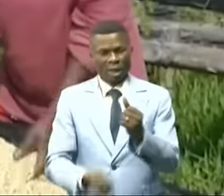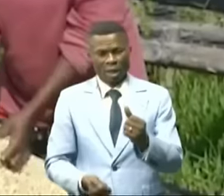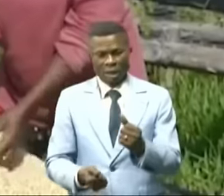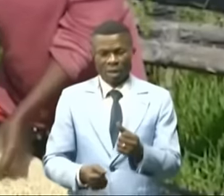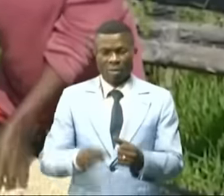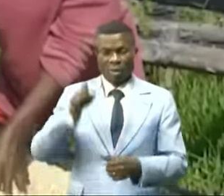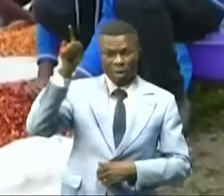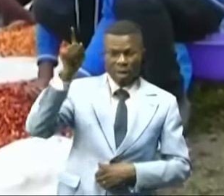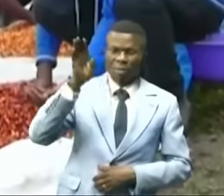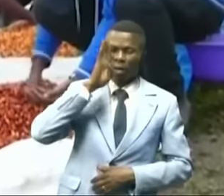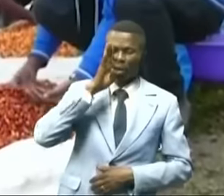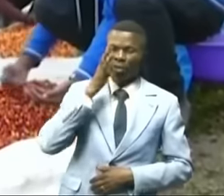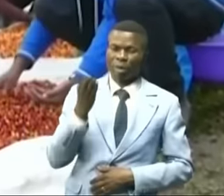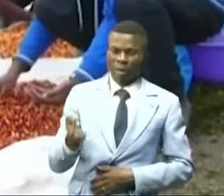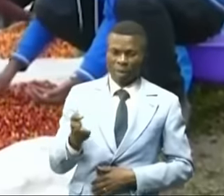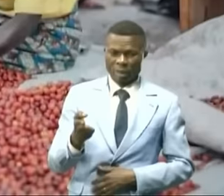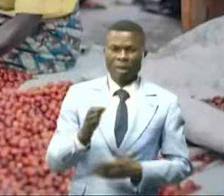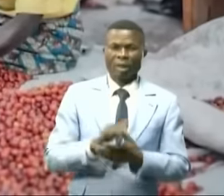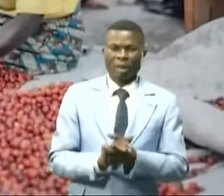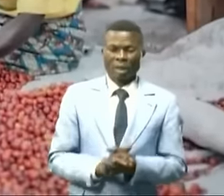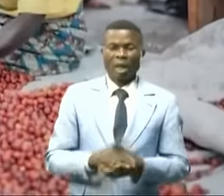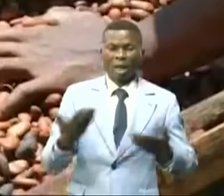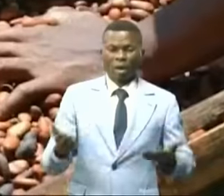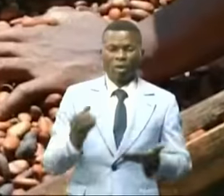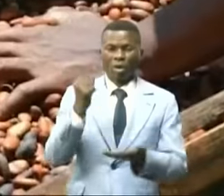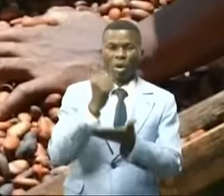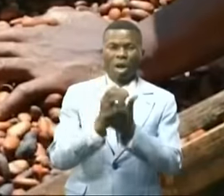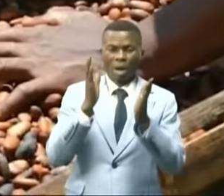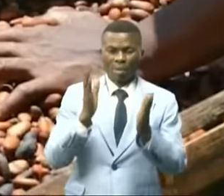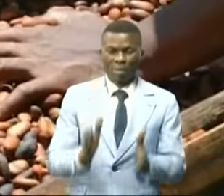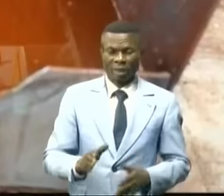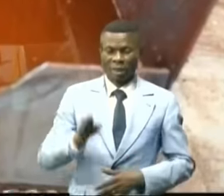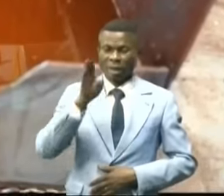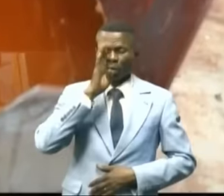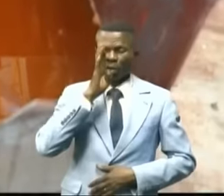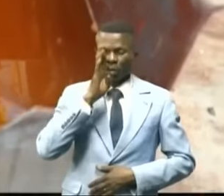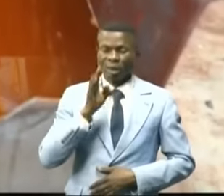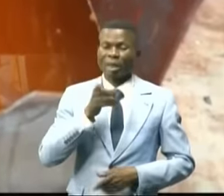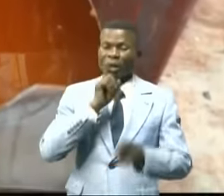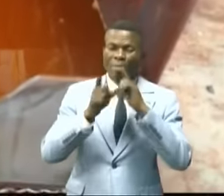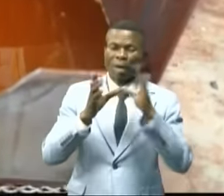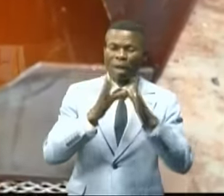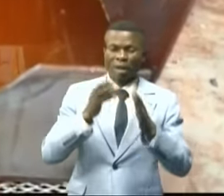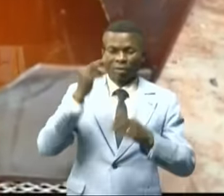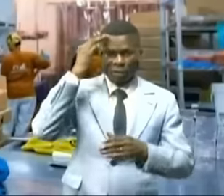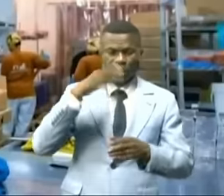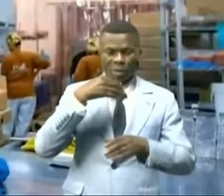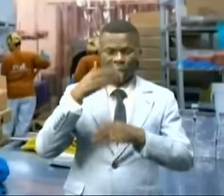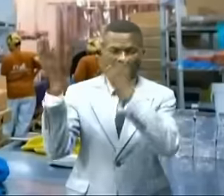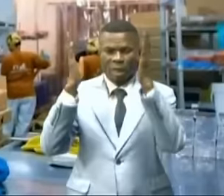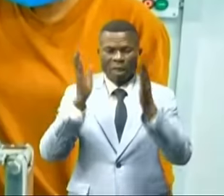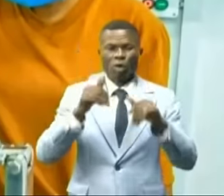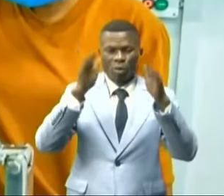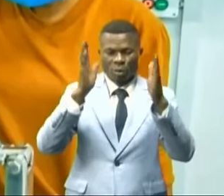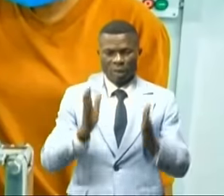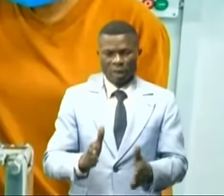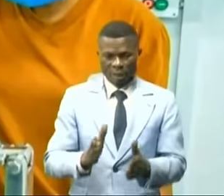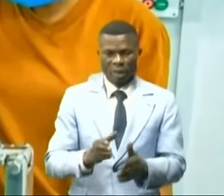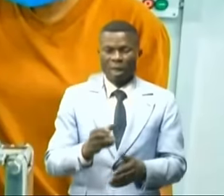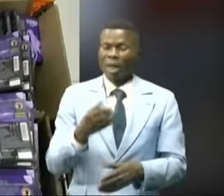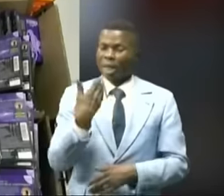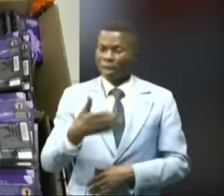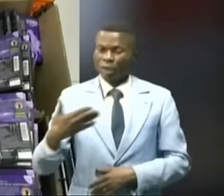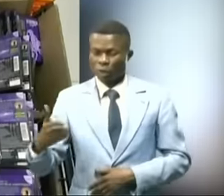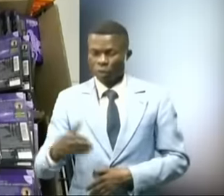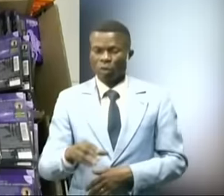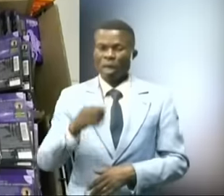marché belge. Dans les lots, les cacaos, les cafés, l'huile des palmes. Ces produits serviront à accroître la